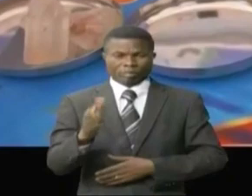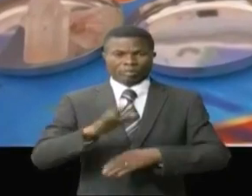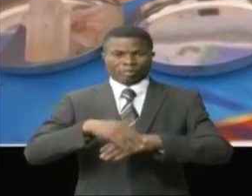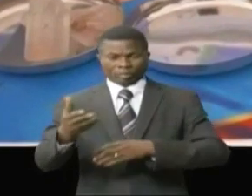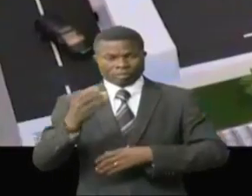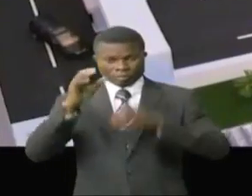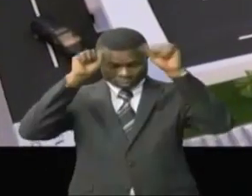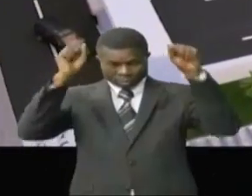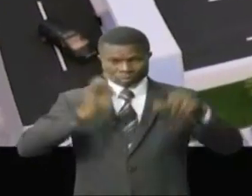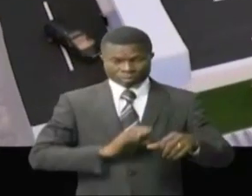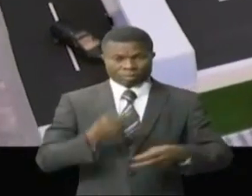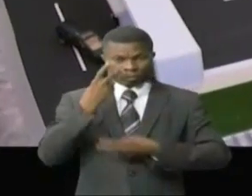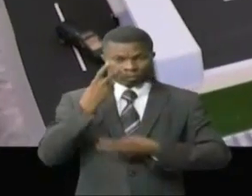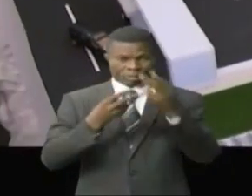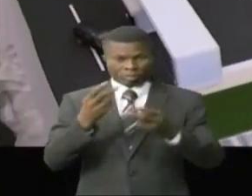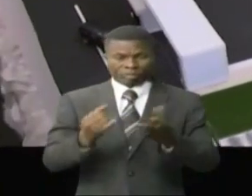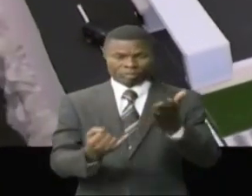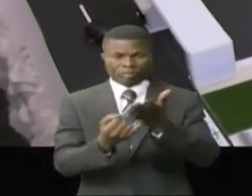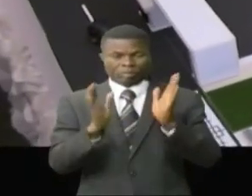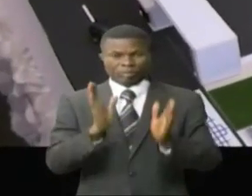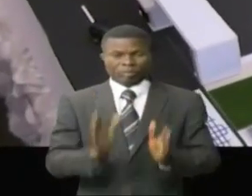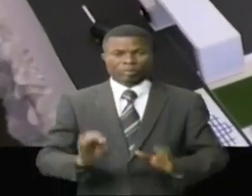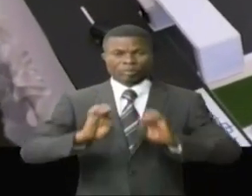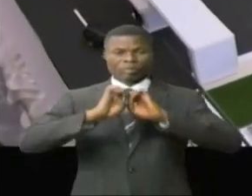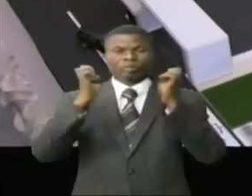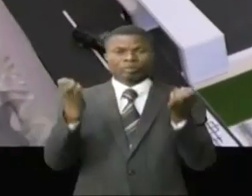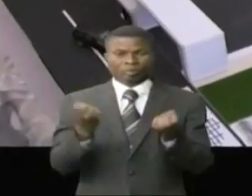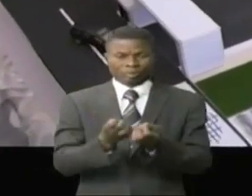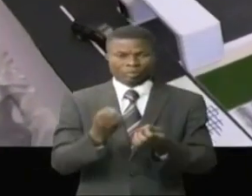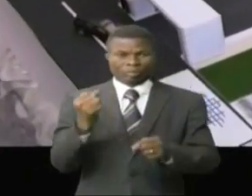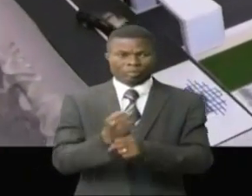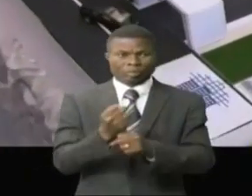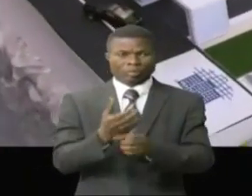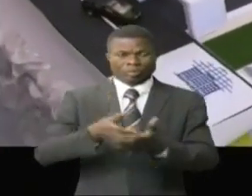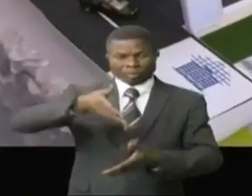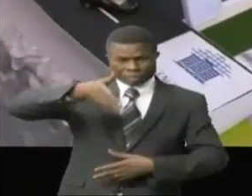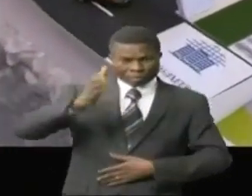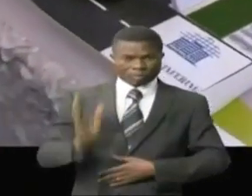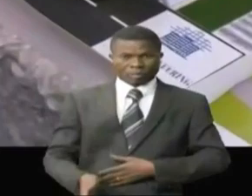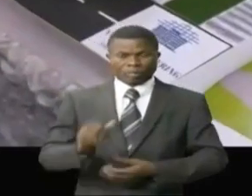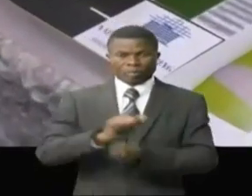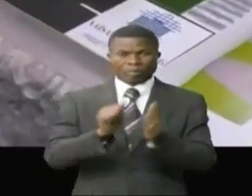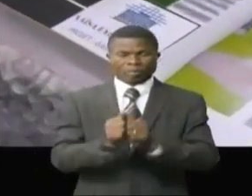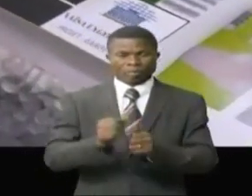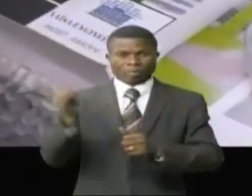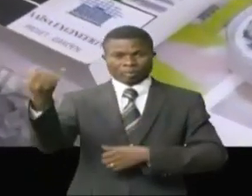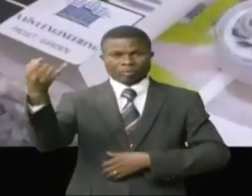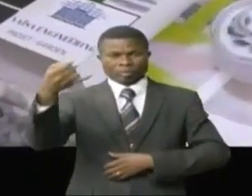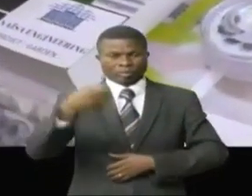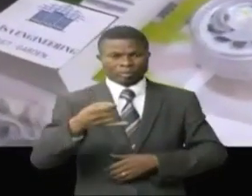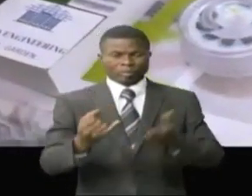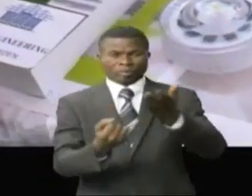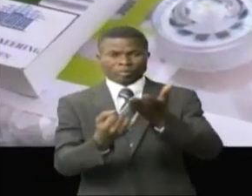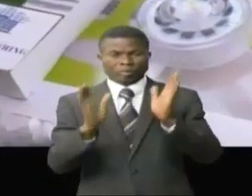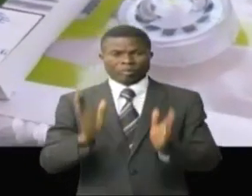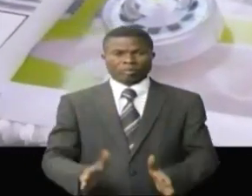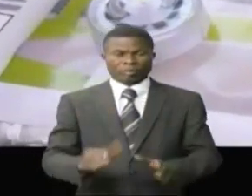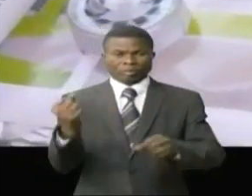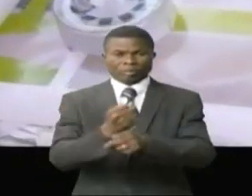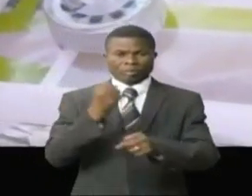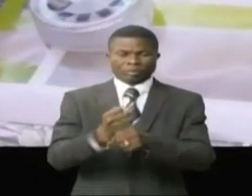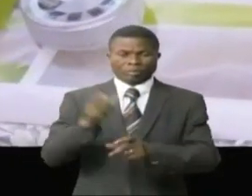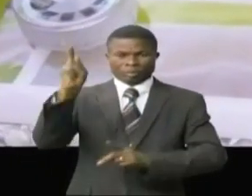ensuite visité Naissa Engineering, une sous-traitance spécialisée dans l'architecture, l'ingénierie, les